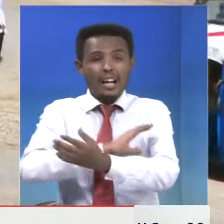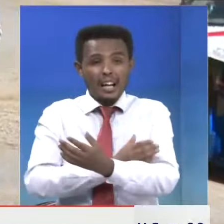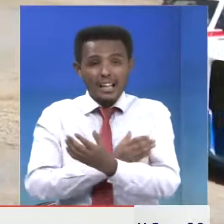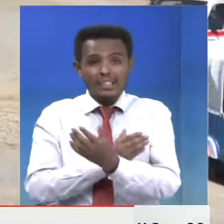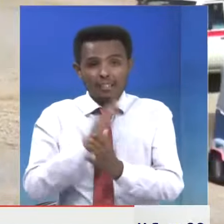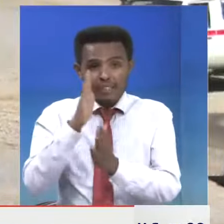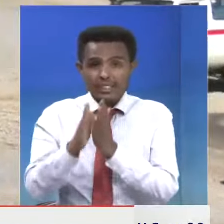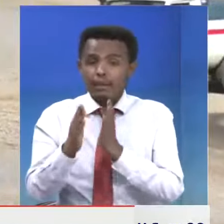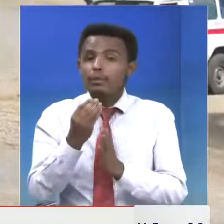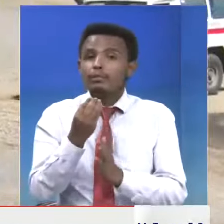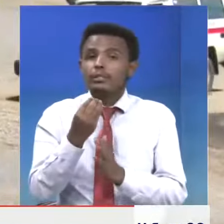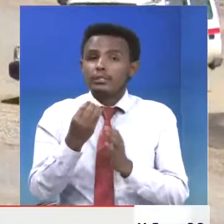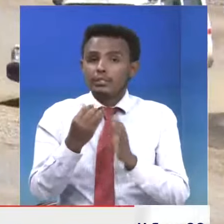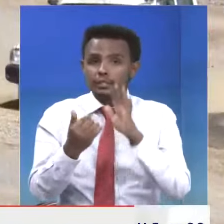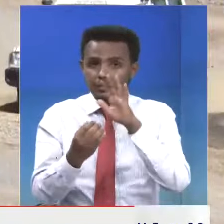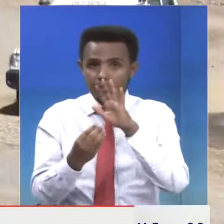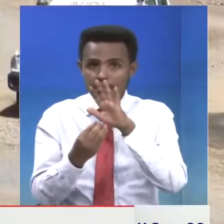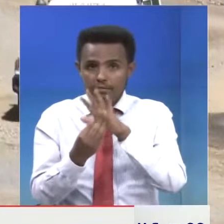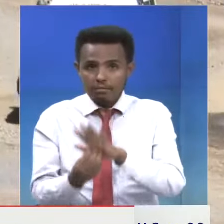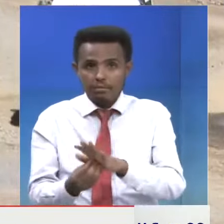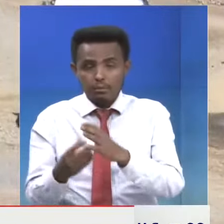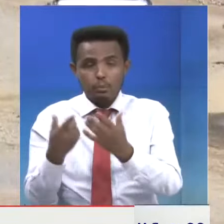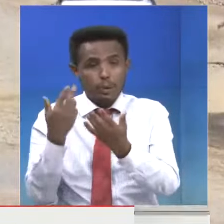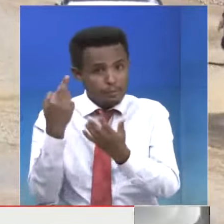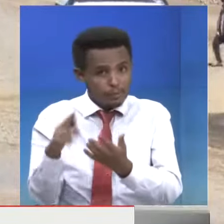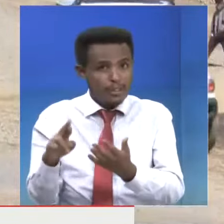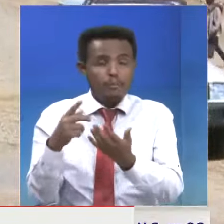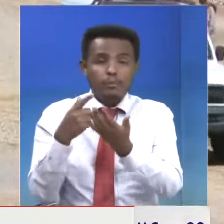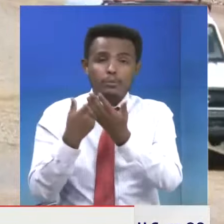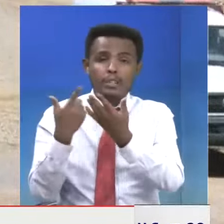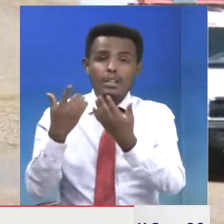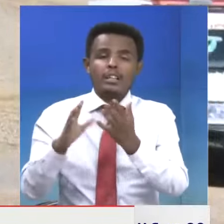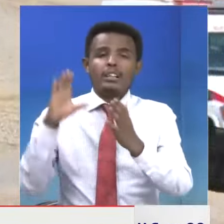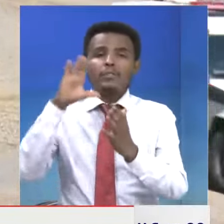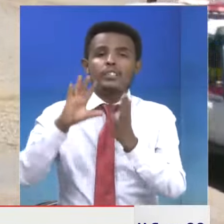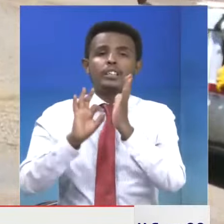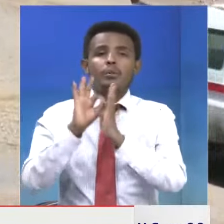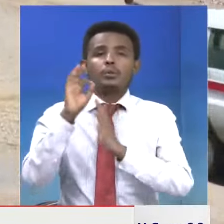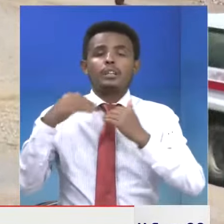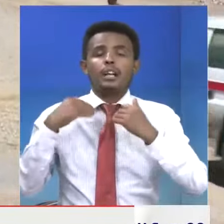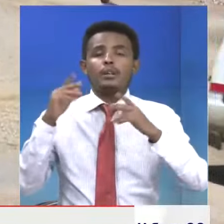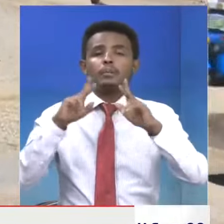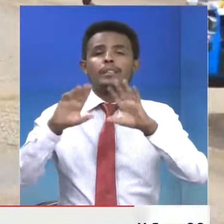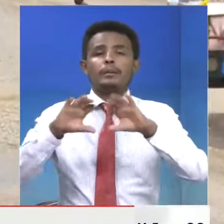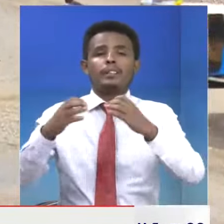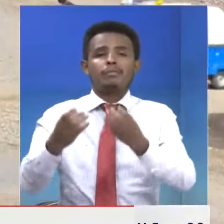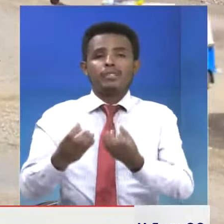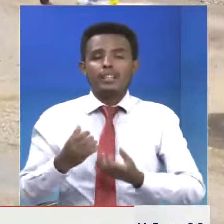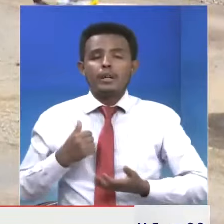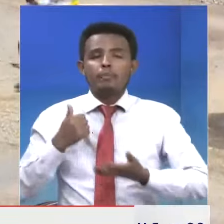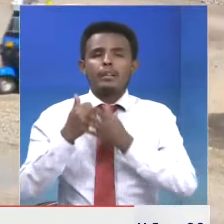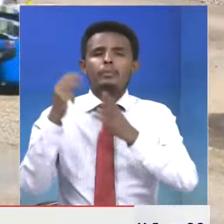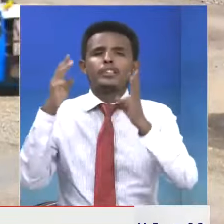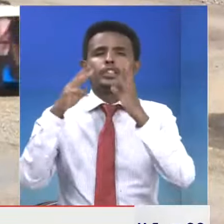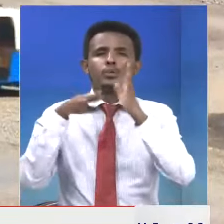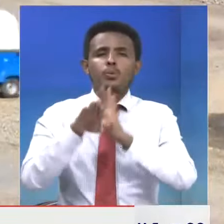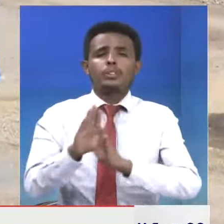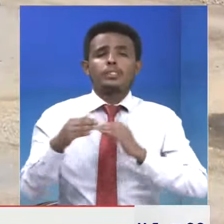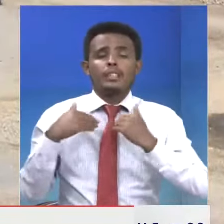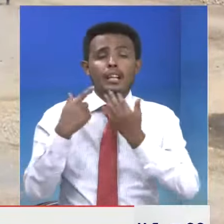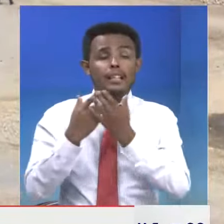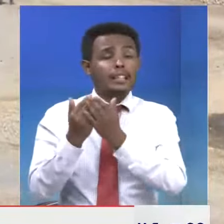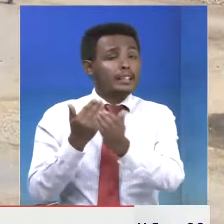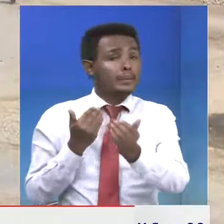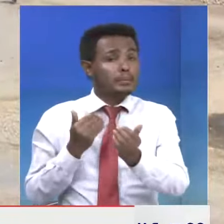ኃይል ባጠፋው ቁሳዊ ሀብት አማካኝነት እጅግ በጣም ከፍተኛ ቁጥር ያለው የህብረተሰብ ክፍል በእርዳታ ውስጥና በችግር ውስጥ ስላለ ቅድም